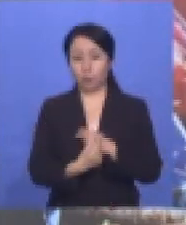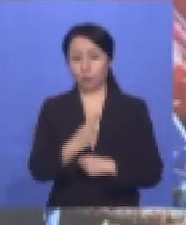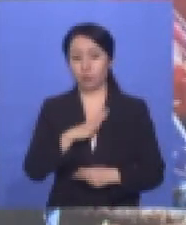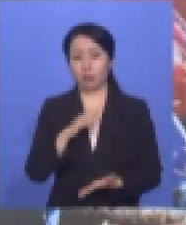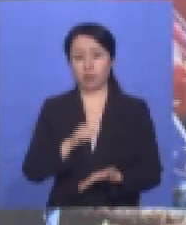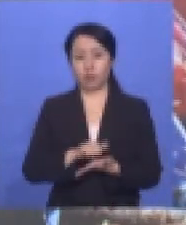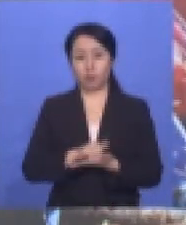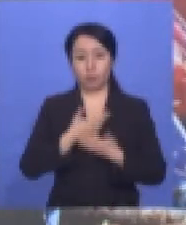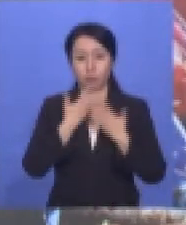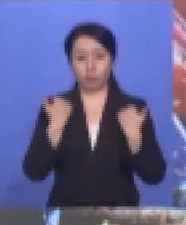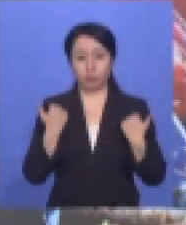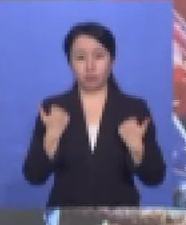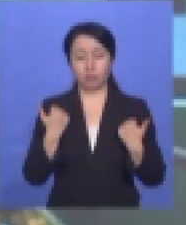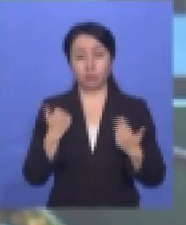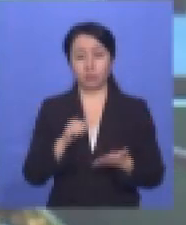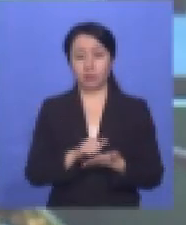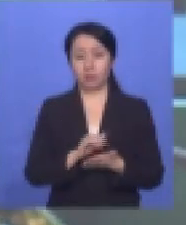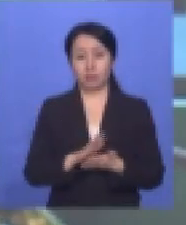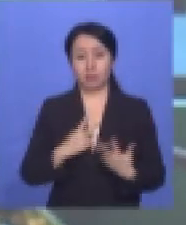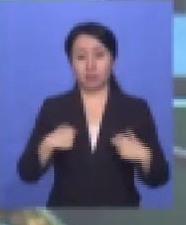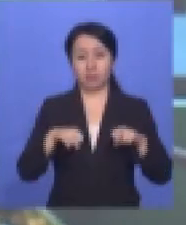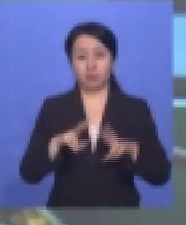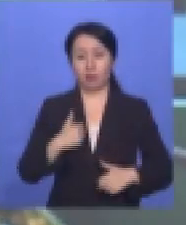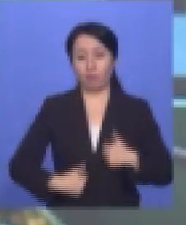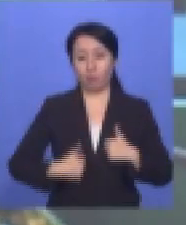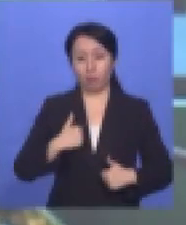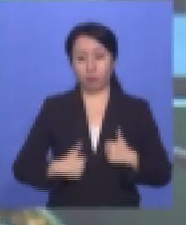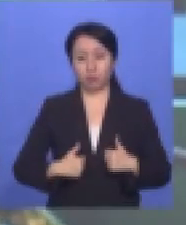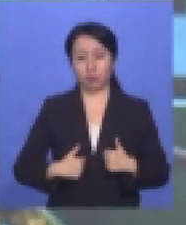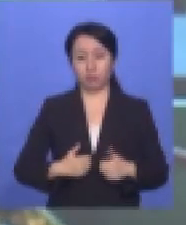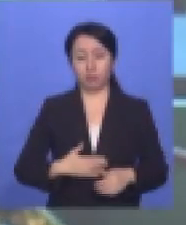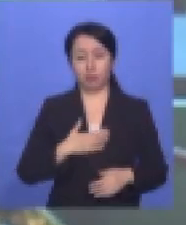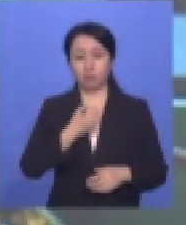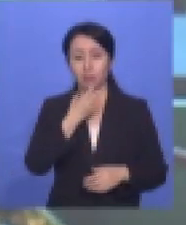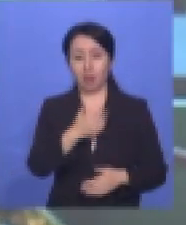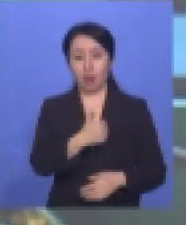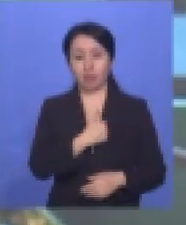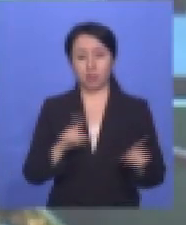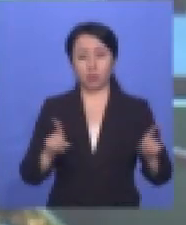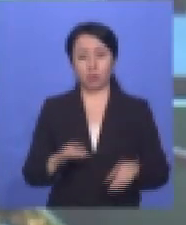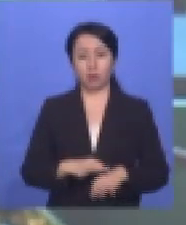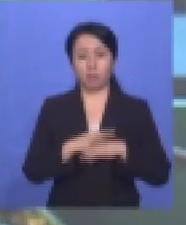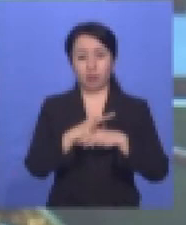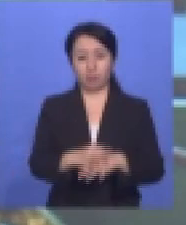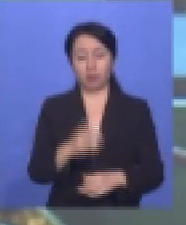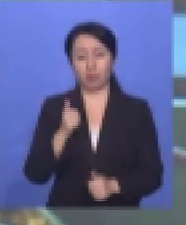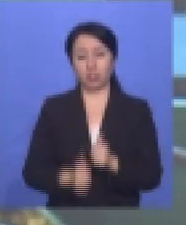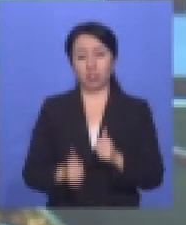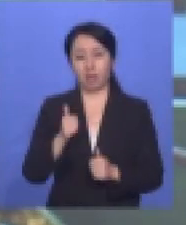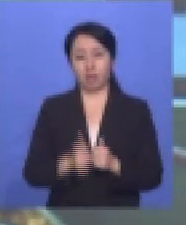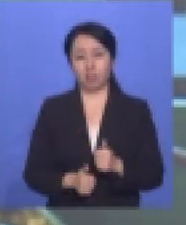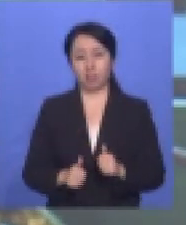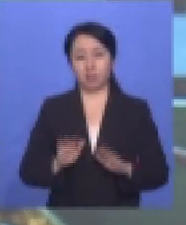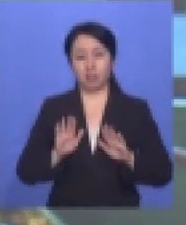меня нет, то есть я не дипломированный специалист. В самом конкурсе, конечно, я не разочаровался. Хотелось бы, чтобы они проводились почаще, не